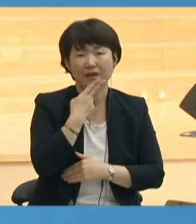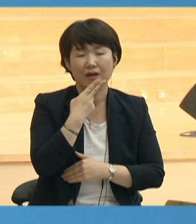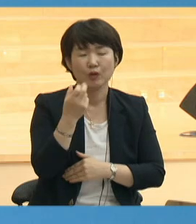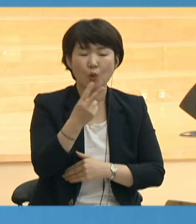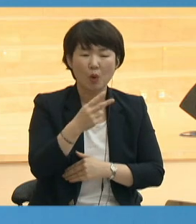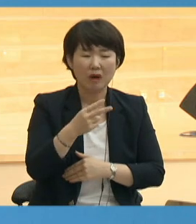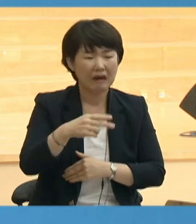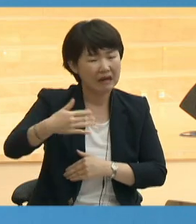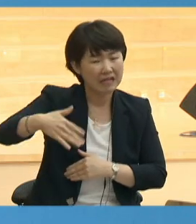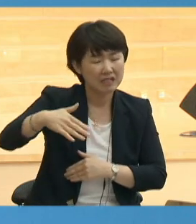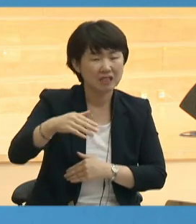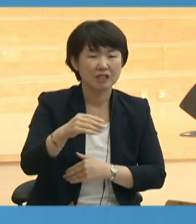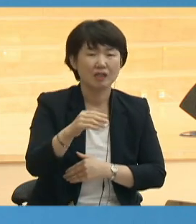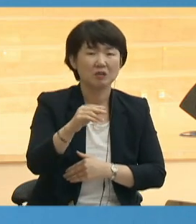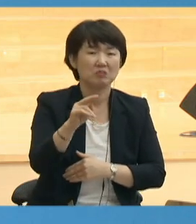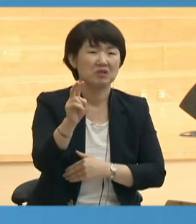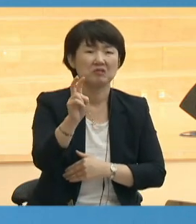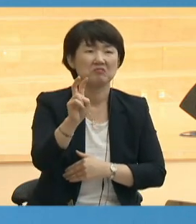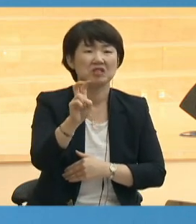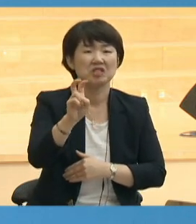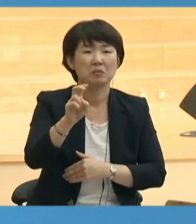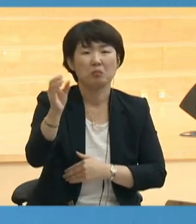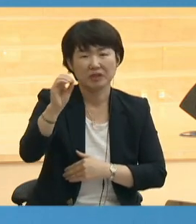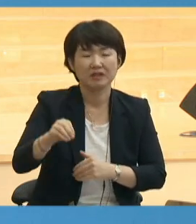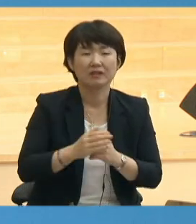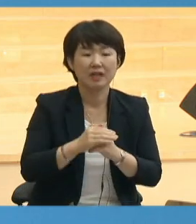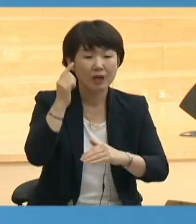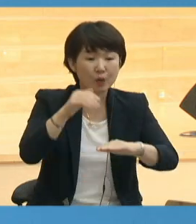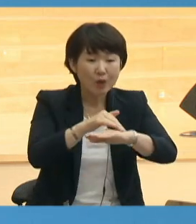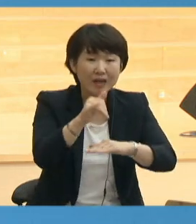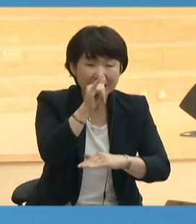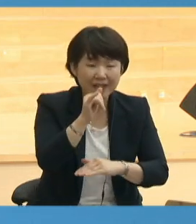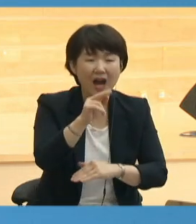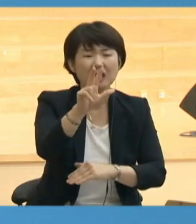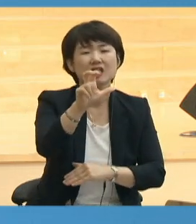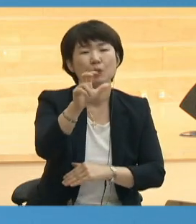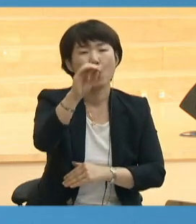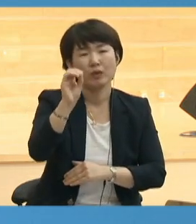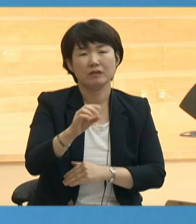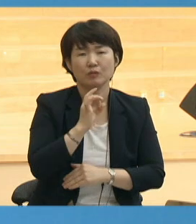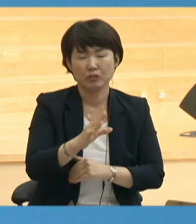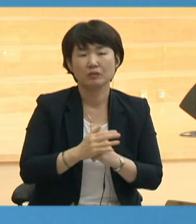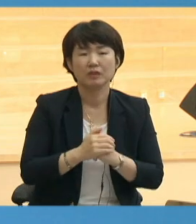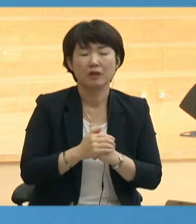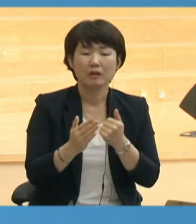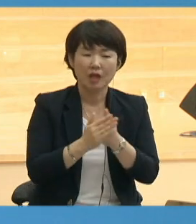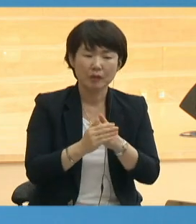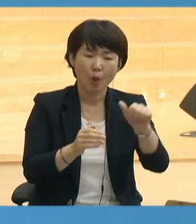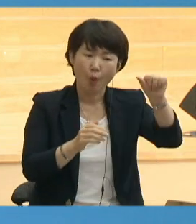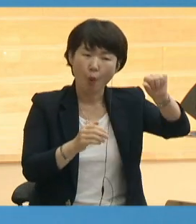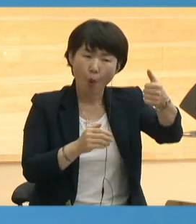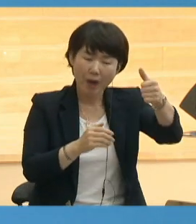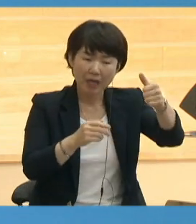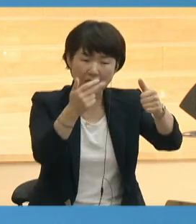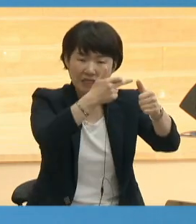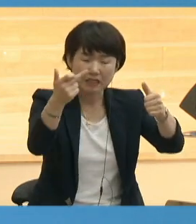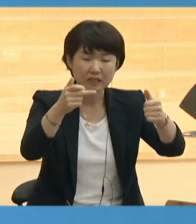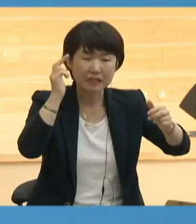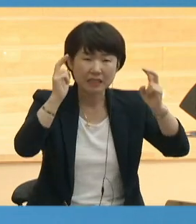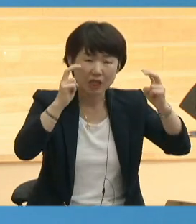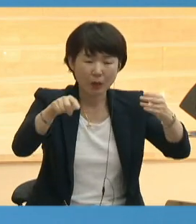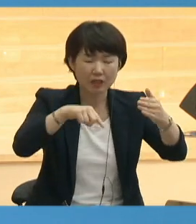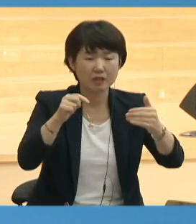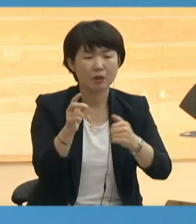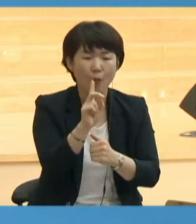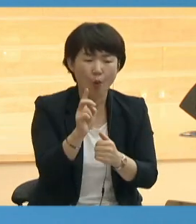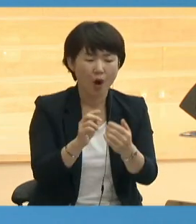미정 50% 계획이 있는 것은 25% 그러니까 어떻게 돼요 500대 기업 내 군대 가운데